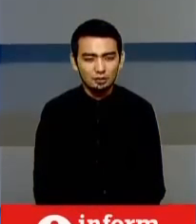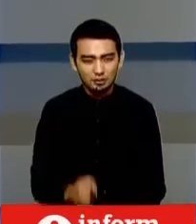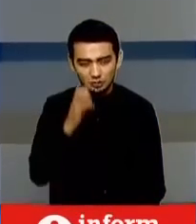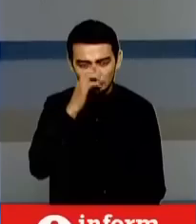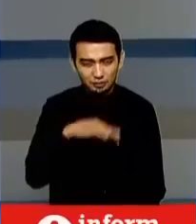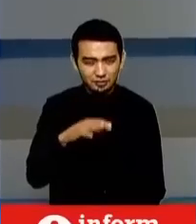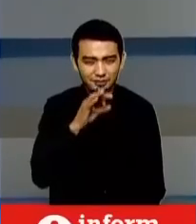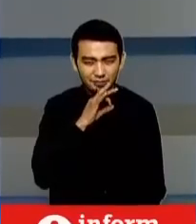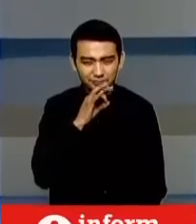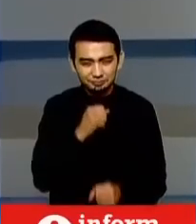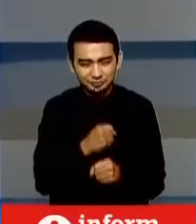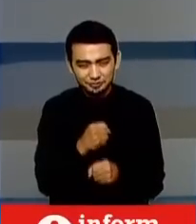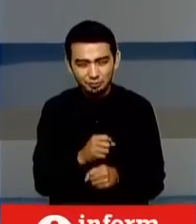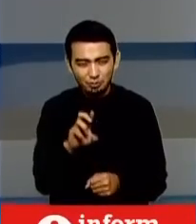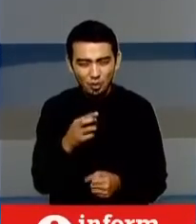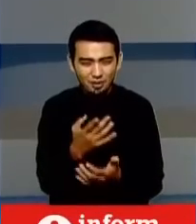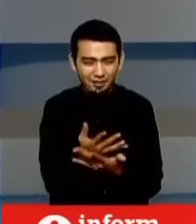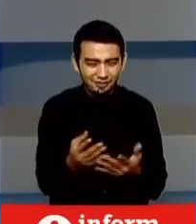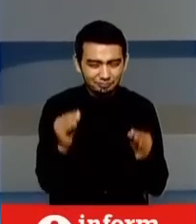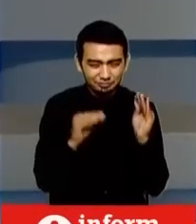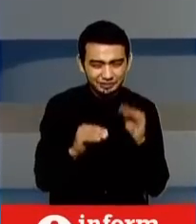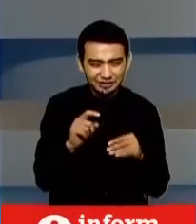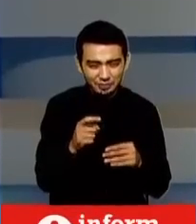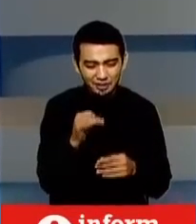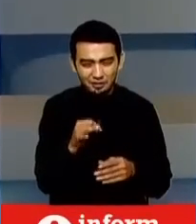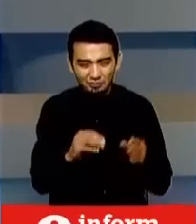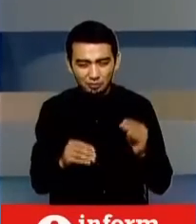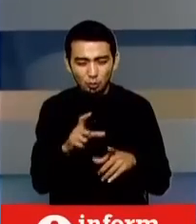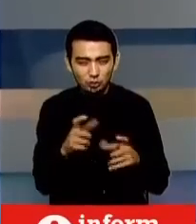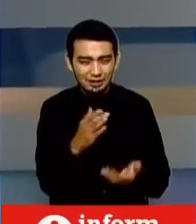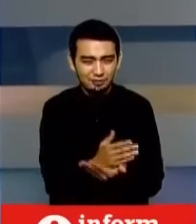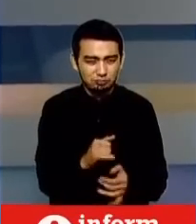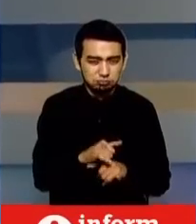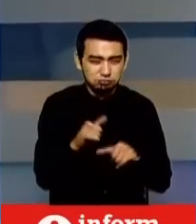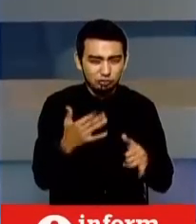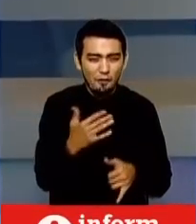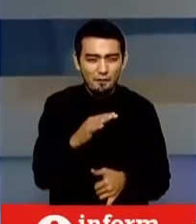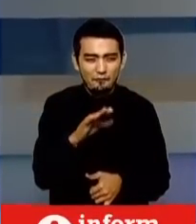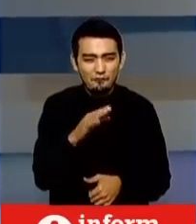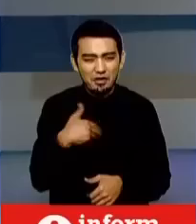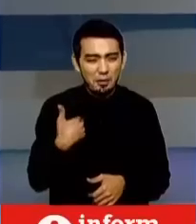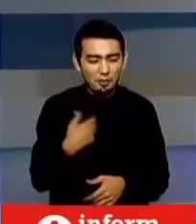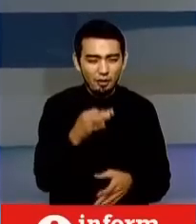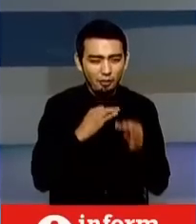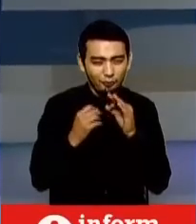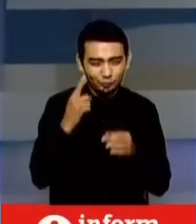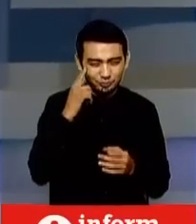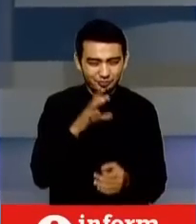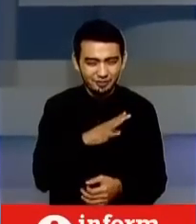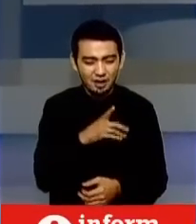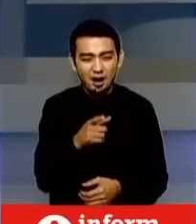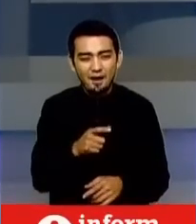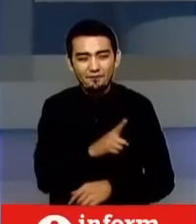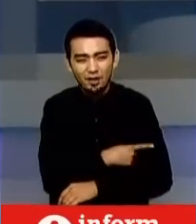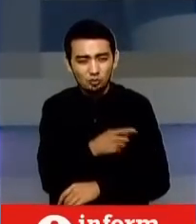Елімізде дәрумен ретінде биологиялық белсенді қоспаларды оңды-солды тұтынатын тұрғындар көбейіп барады. Бірақ дәрігерлер бұл өте қауіпті деп